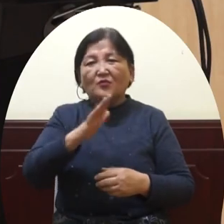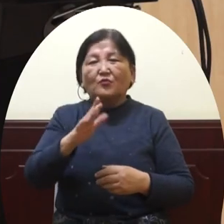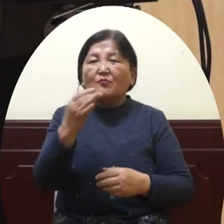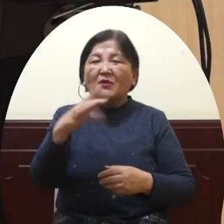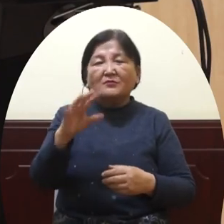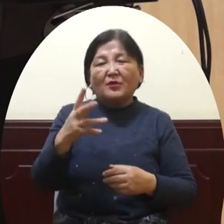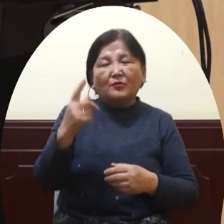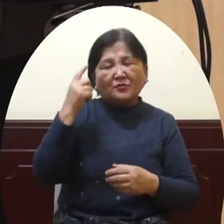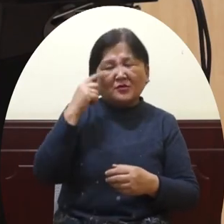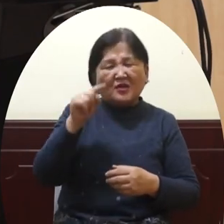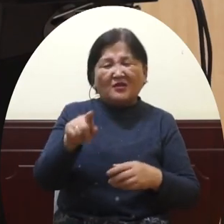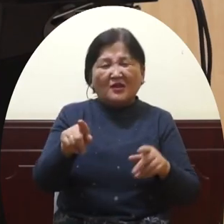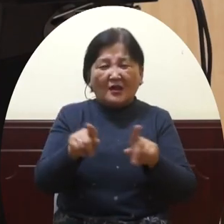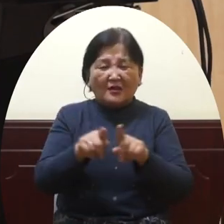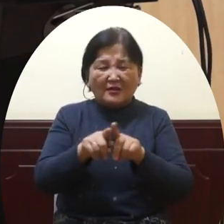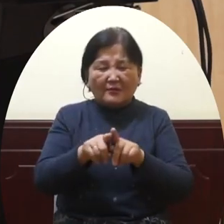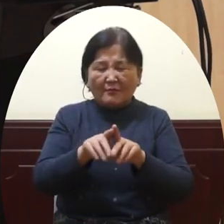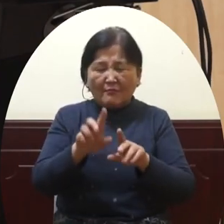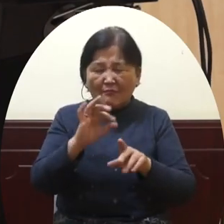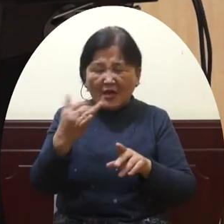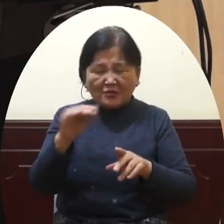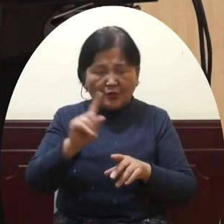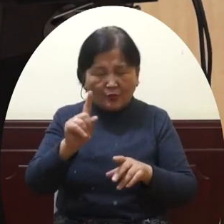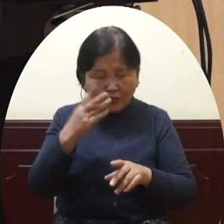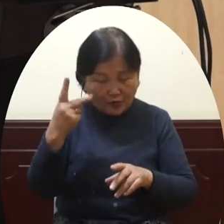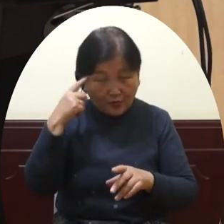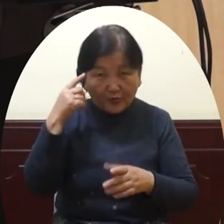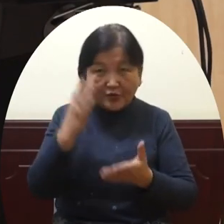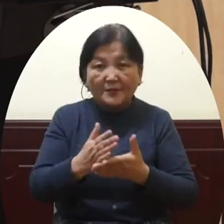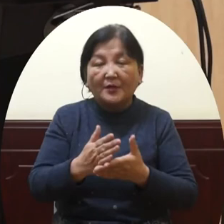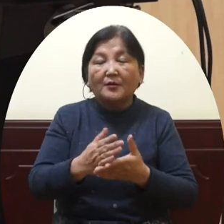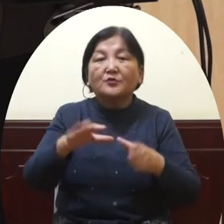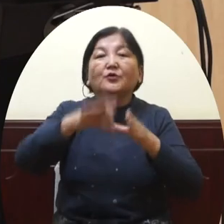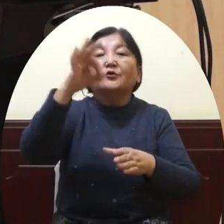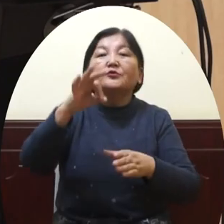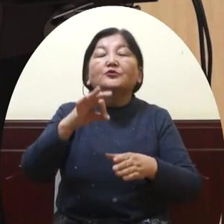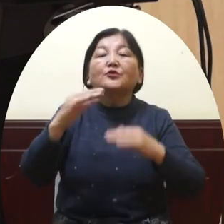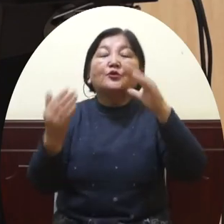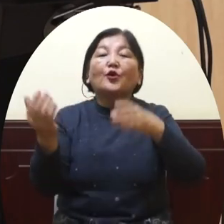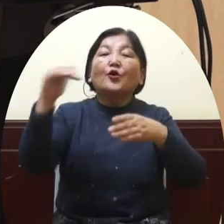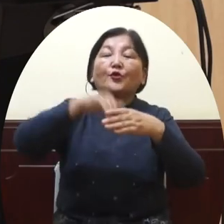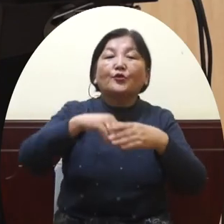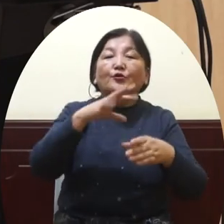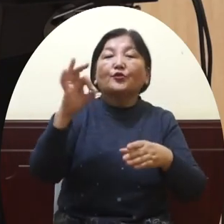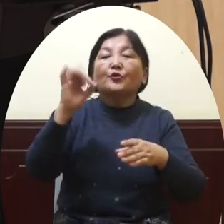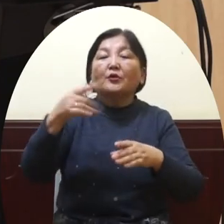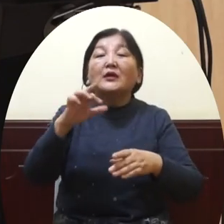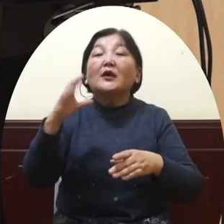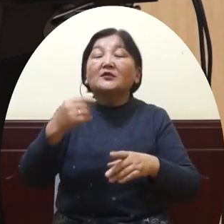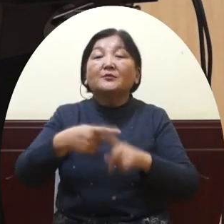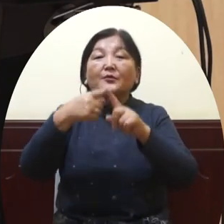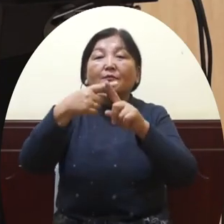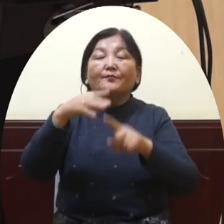гэж хүсэж байна. А сонгогчдын оролцоог яаж нэмэгдүүлэх вэ гэж асууж байна те. Би бол энэ тогтолцооны хувьд